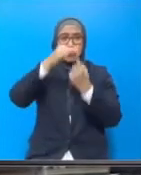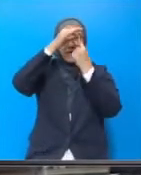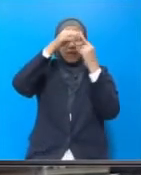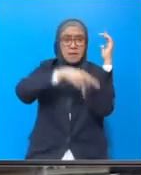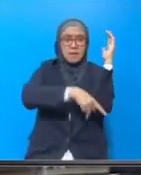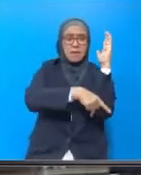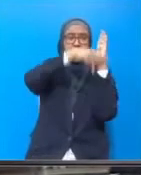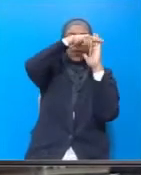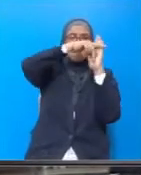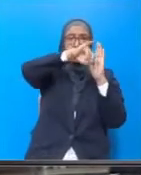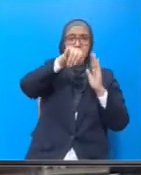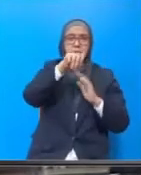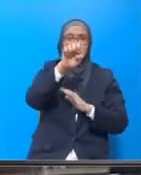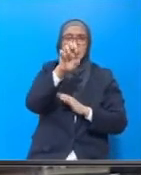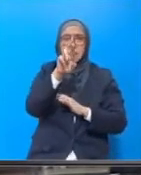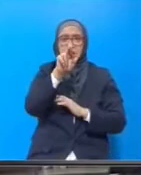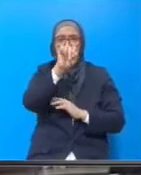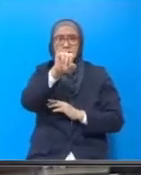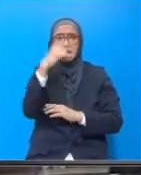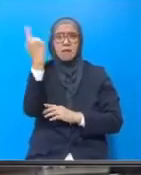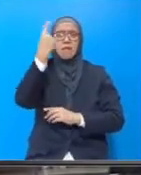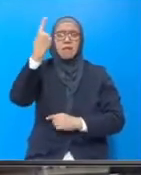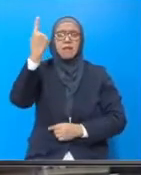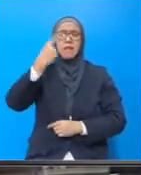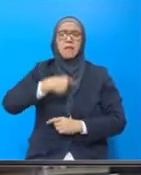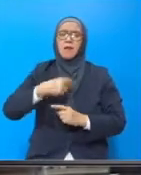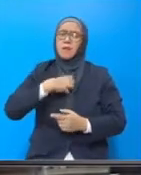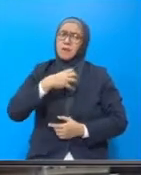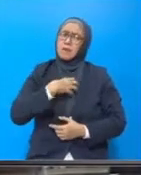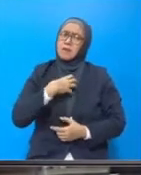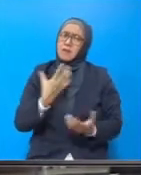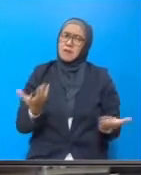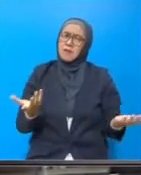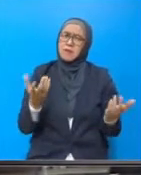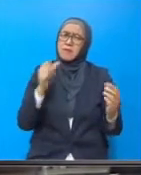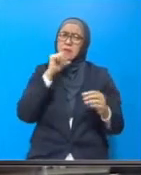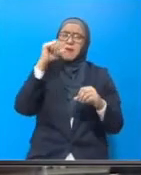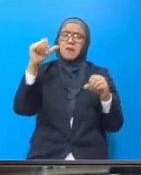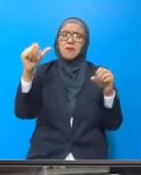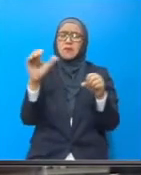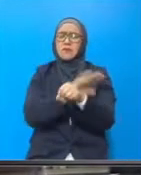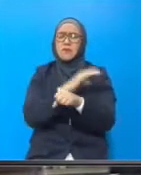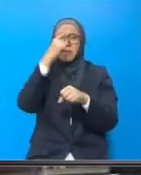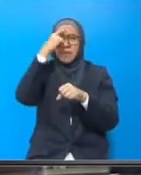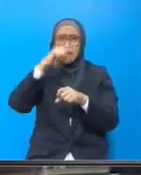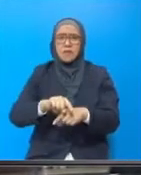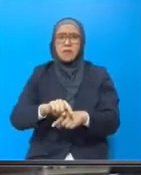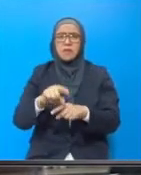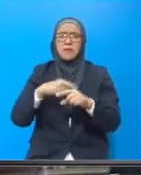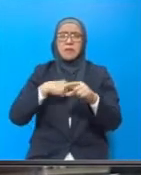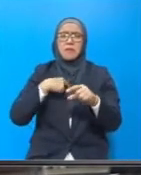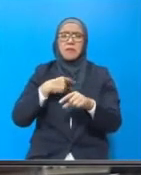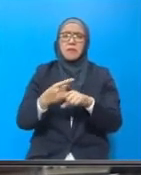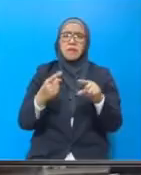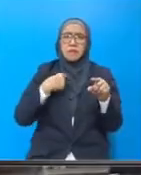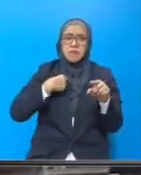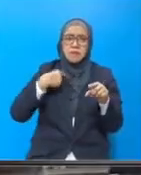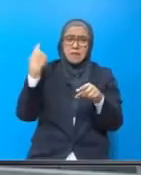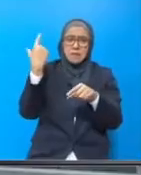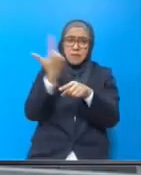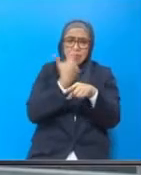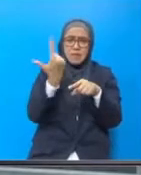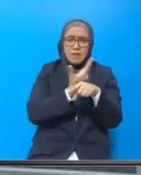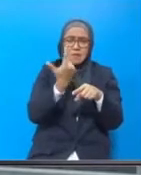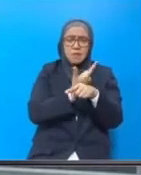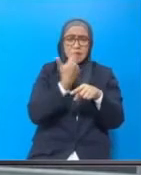sering mengadu sebab Batak cukup di punya fans untuk latihan anggota jadi